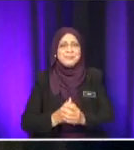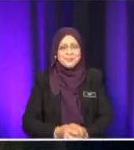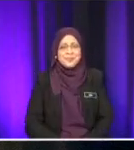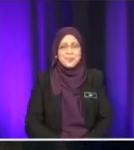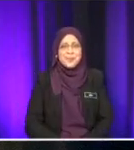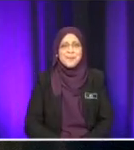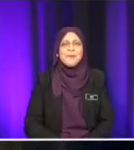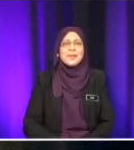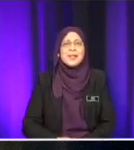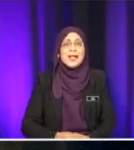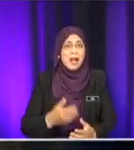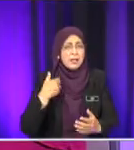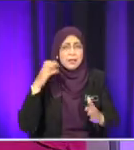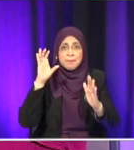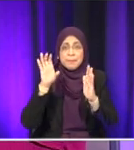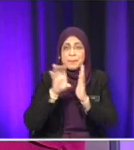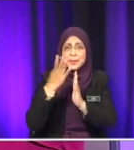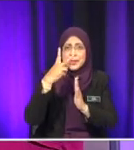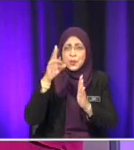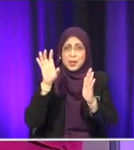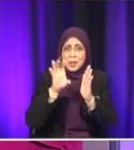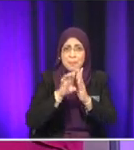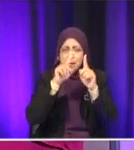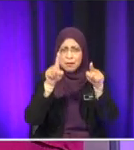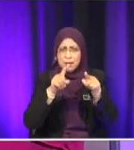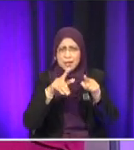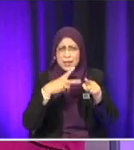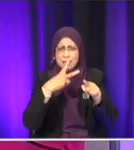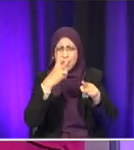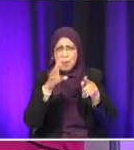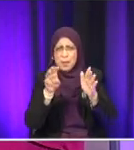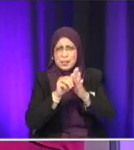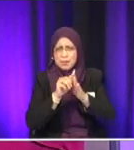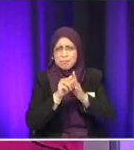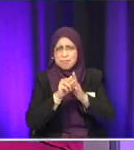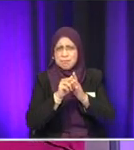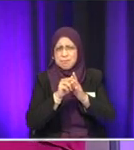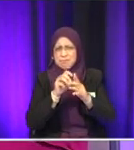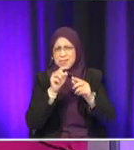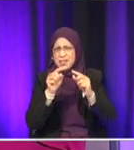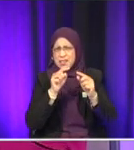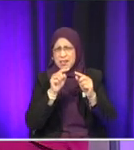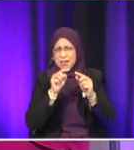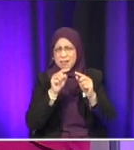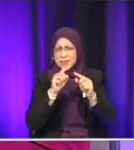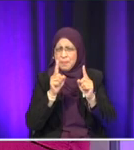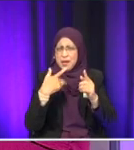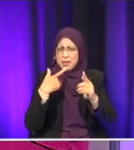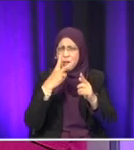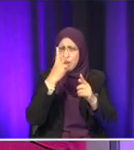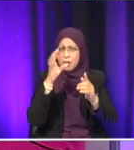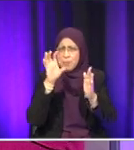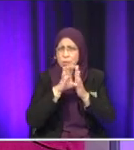masuk bergerak dan saya pun yang masuk tapi waktu yang berlainan